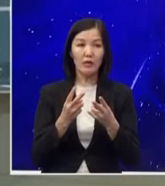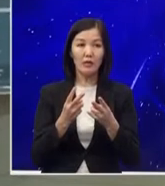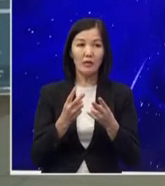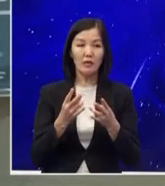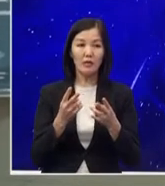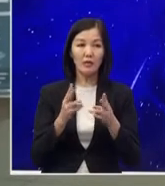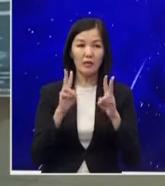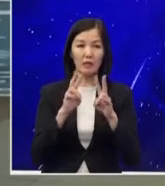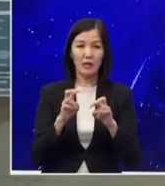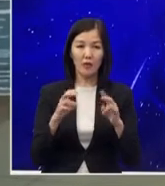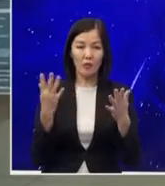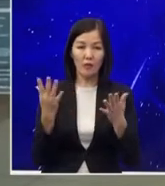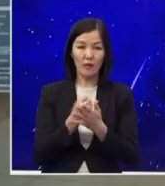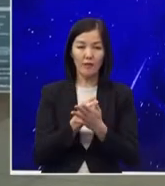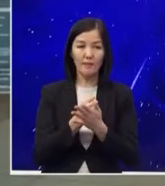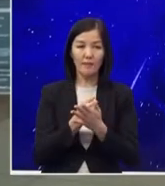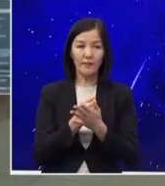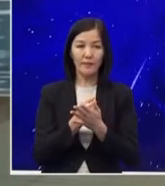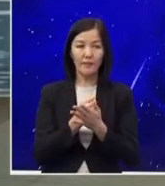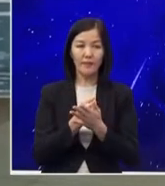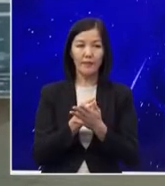керекті дәрігерді тауып алам. Сол жерге